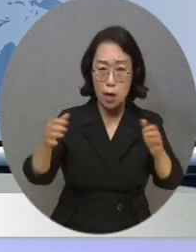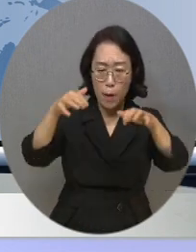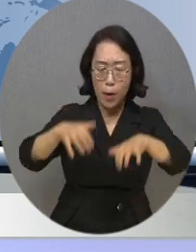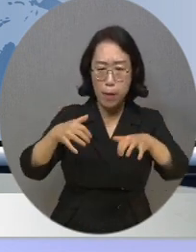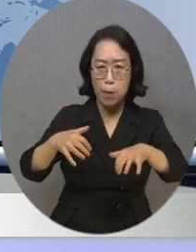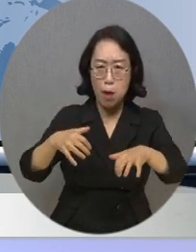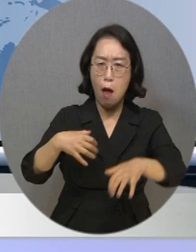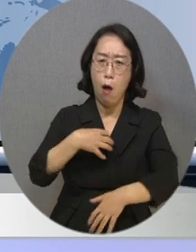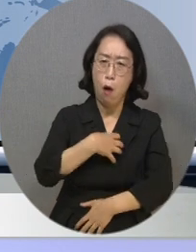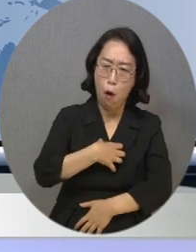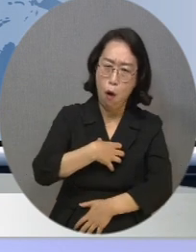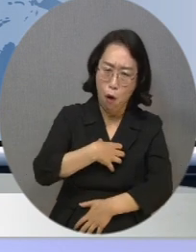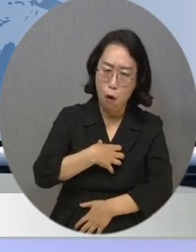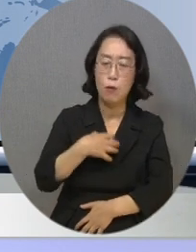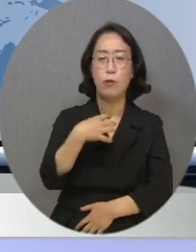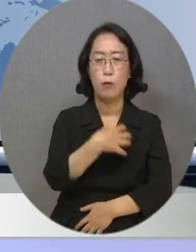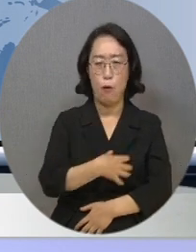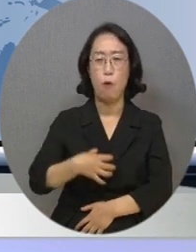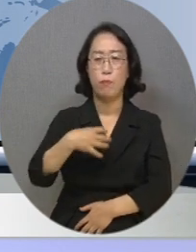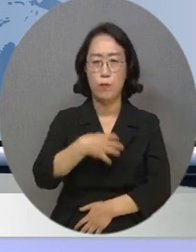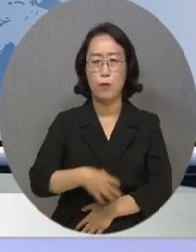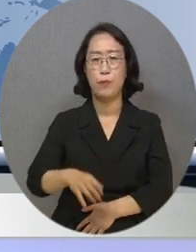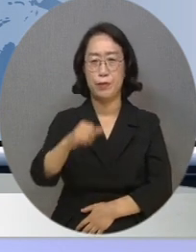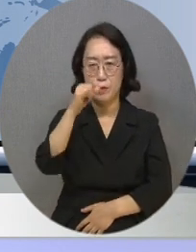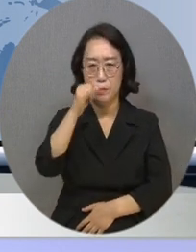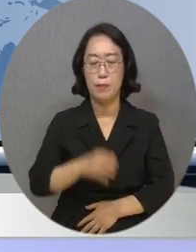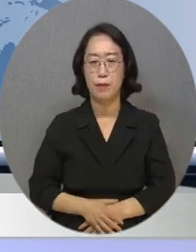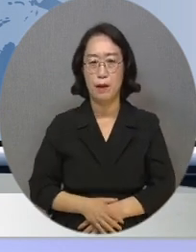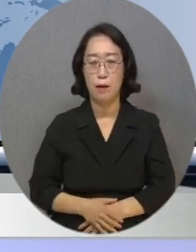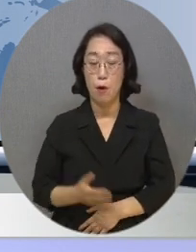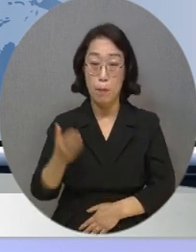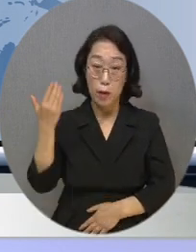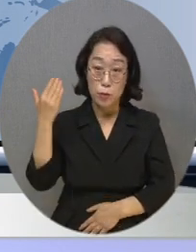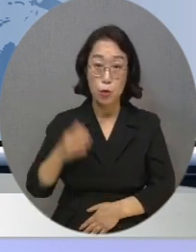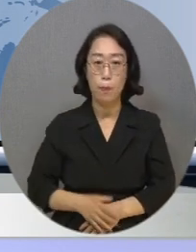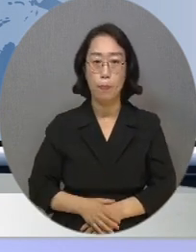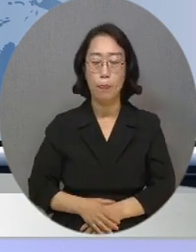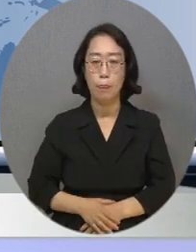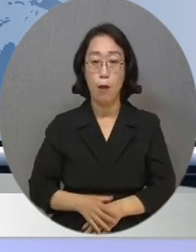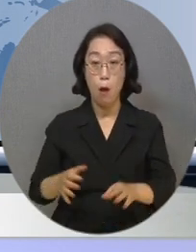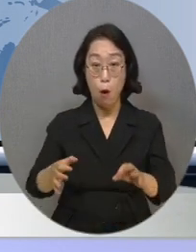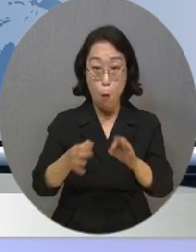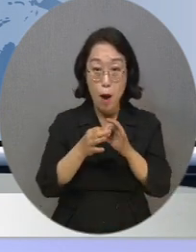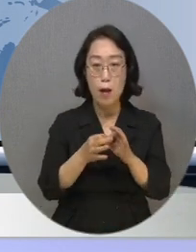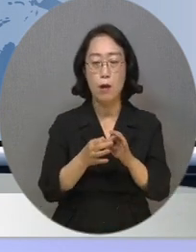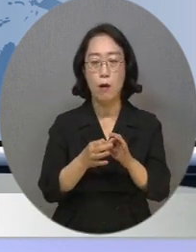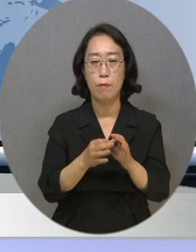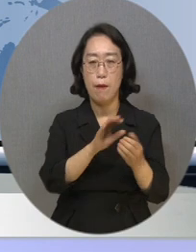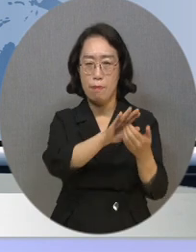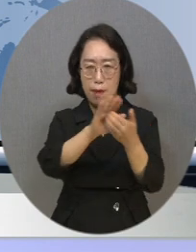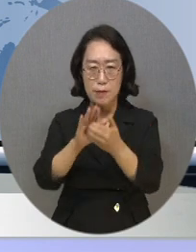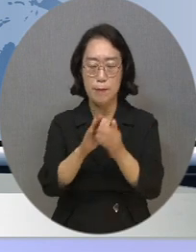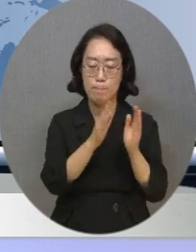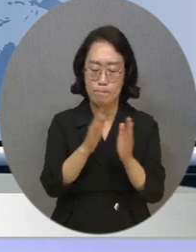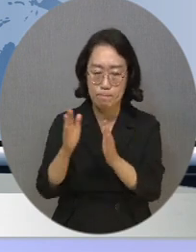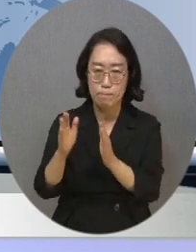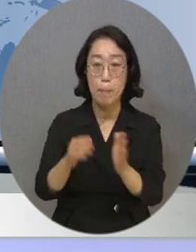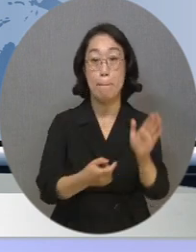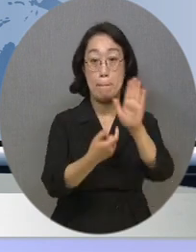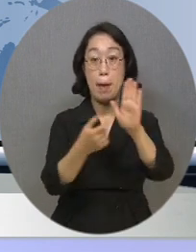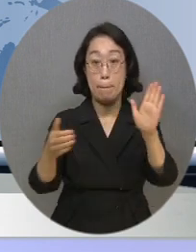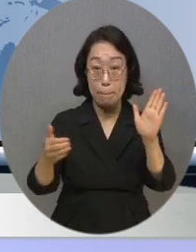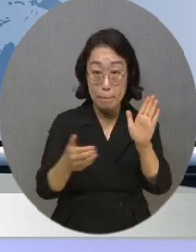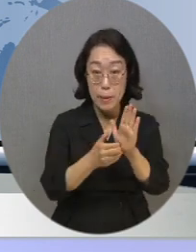무사히 넘길 수 있을까 걱정부터 없습니다 얼마 전 서울시는 풍수의 대책 추진 상황을 발표했는데요